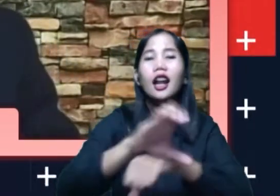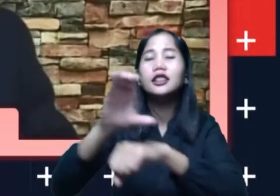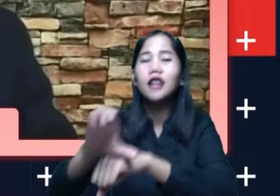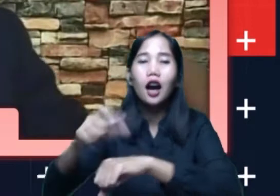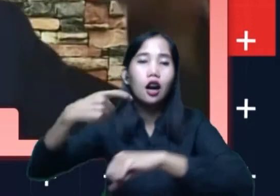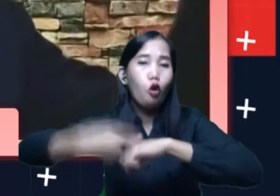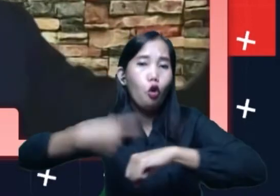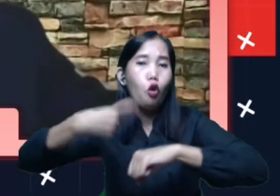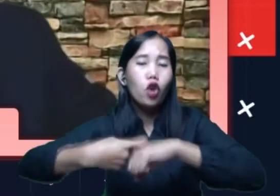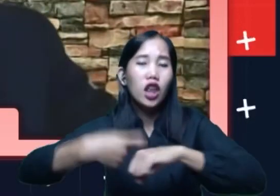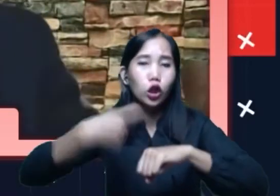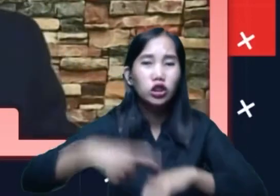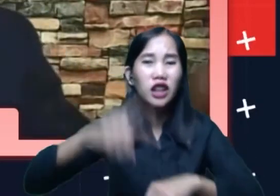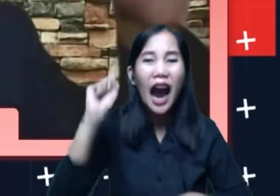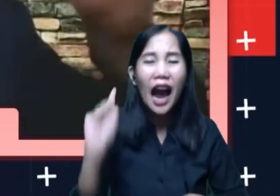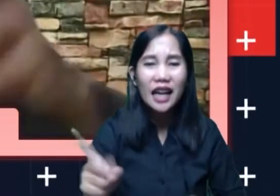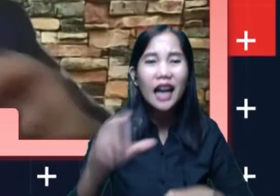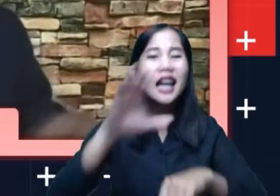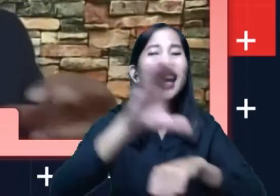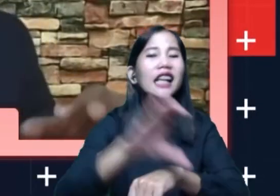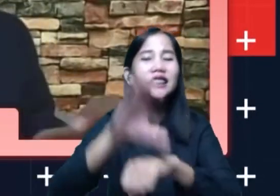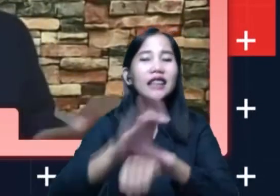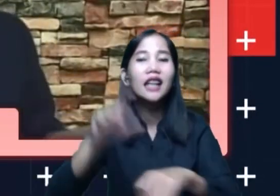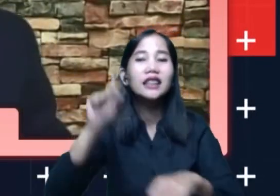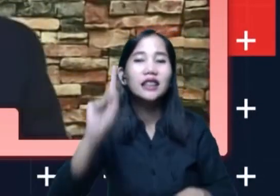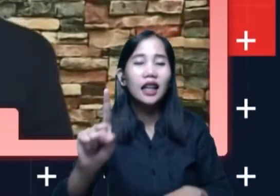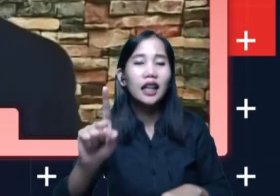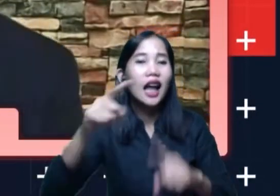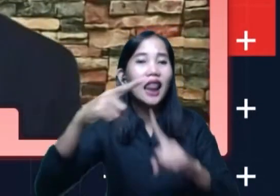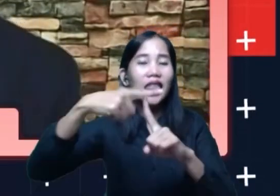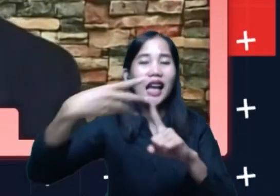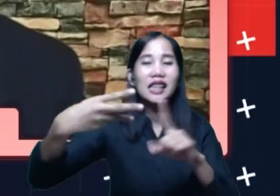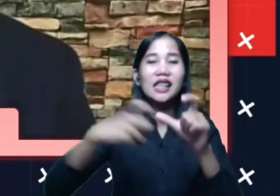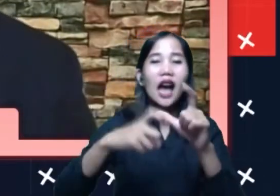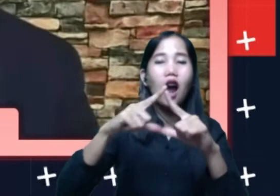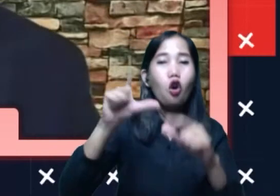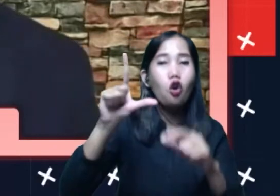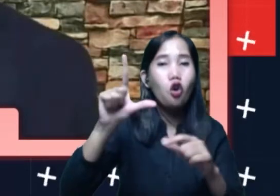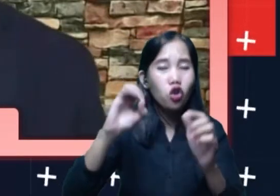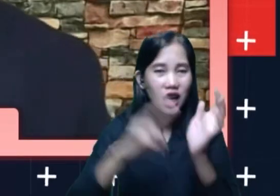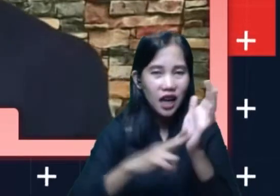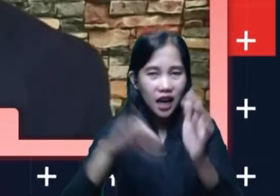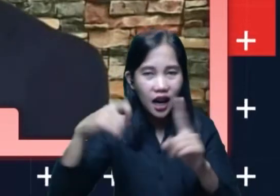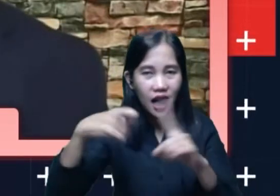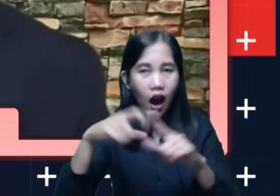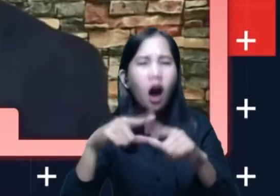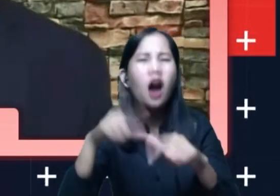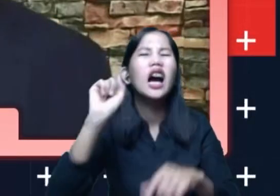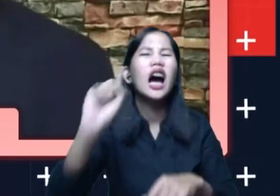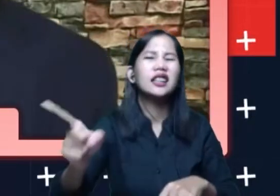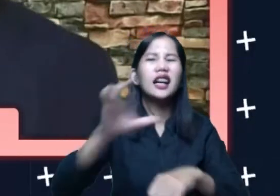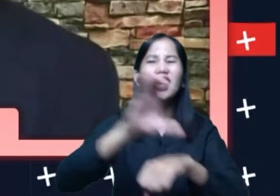pulau kecil, ada gereja di Roma, ya, gereja-gereja setempat. Bagaimana sehingga gereja yang setempat kecil-kecil